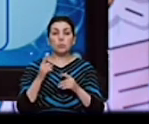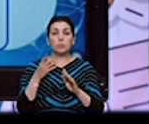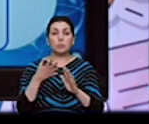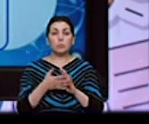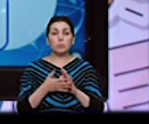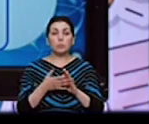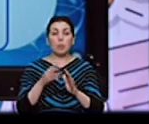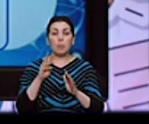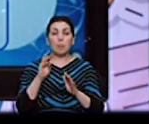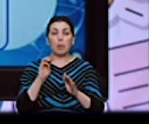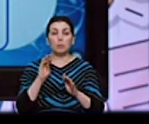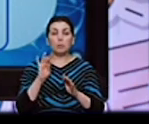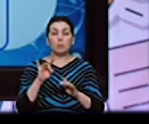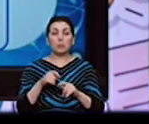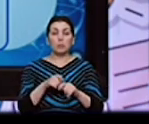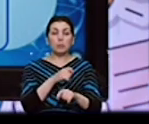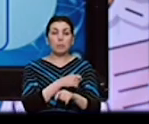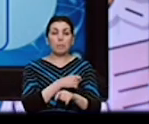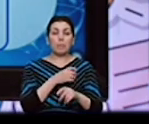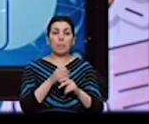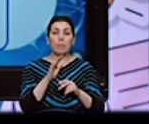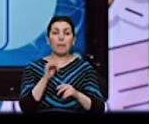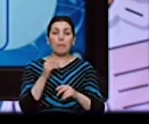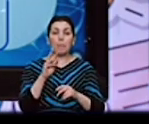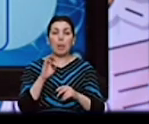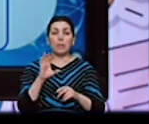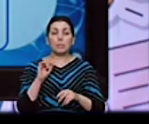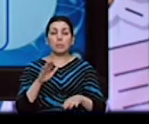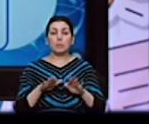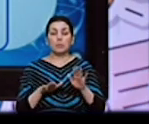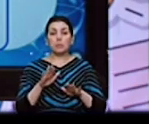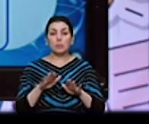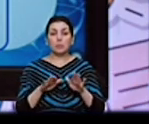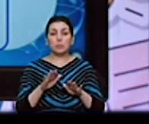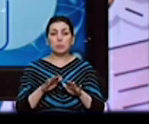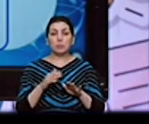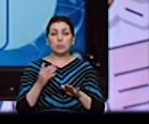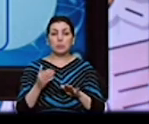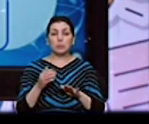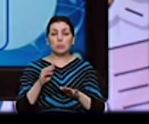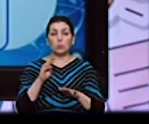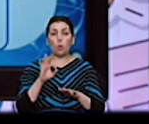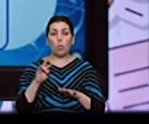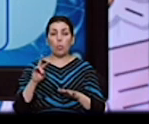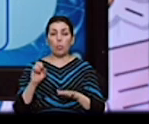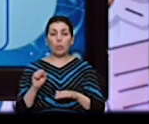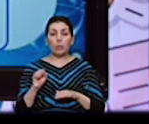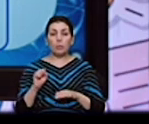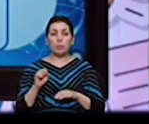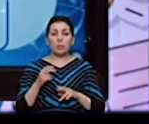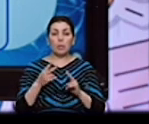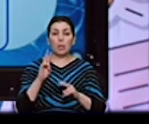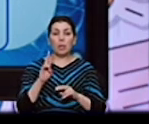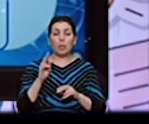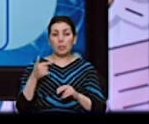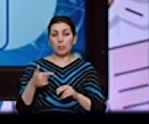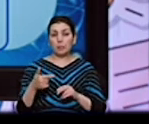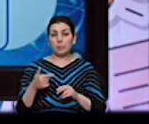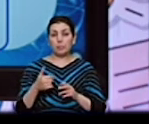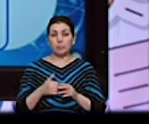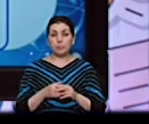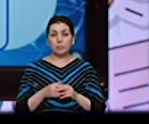esa metr. Va massa o'lchov birliklaridan esa tonna hamda